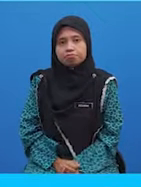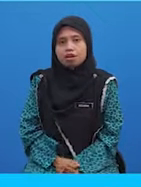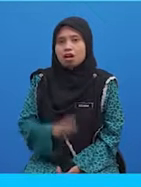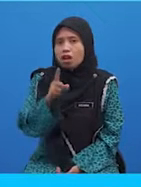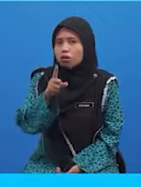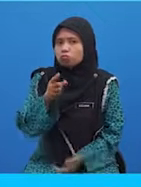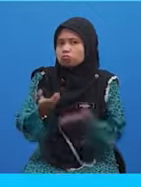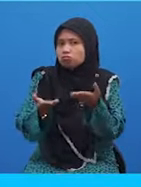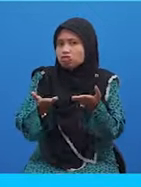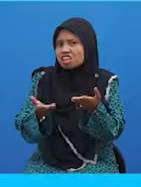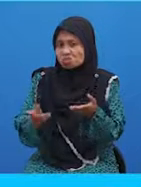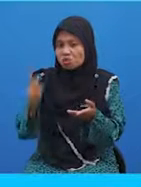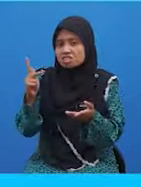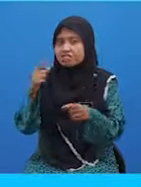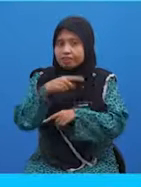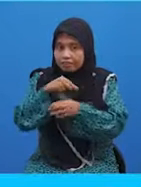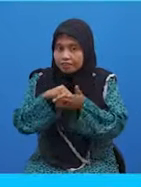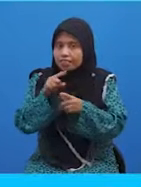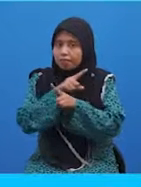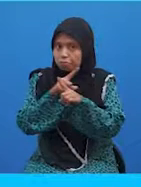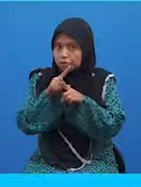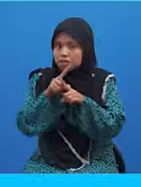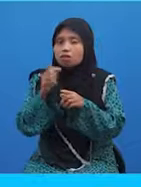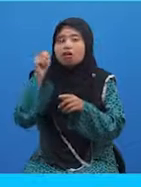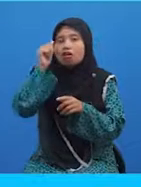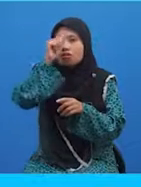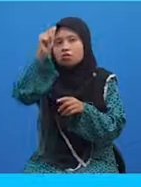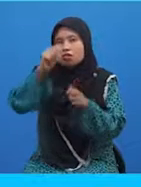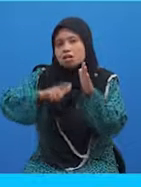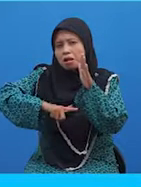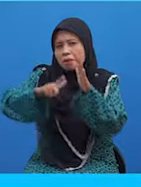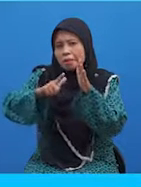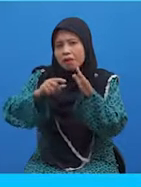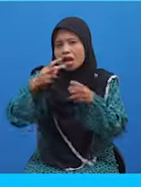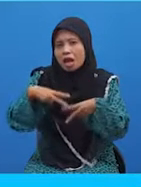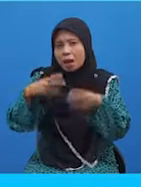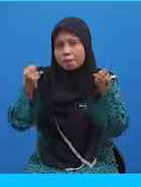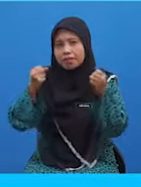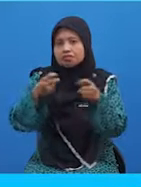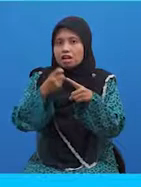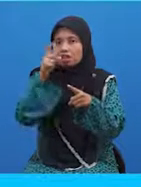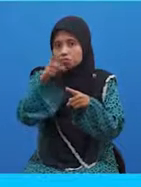Kamu mungkin berkuasa hari ini, tetapi Allah lebih berkuasa darimu.